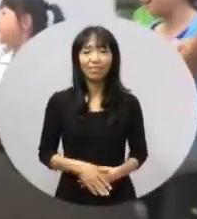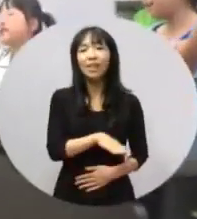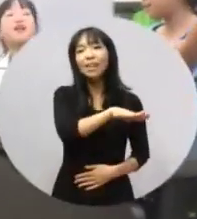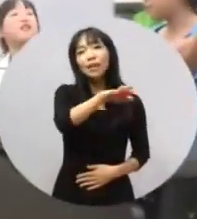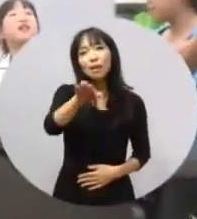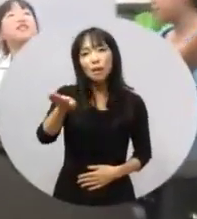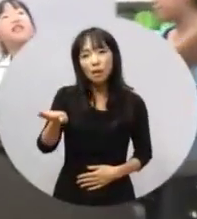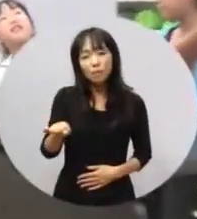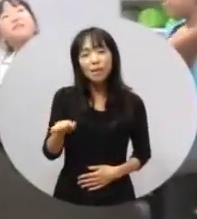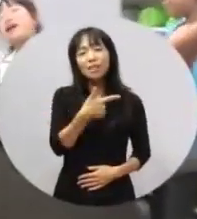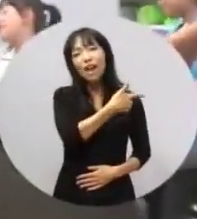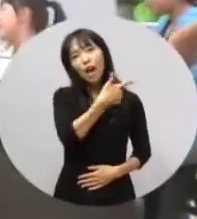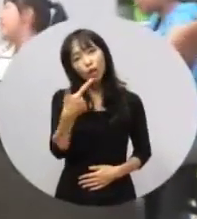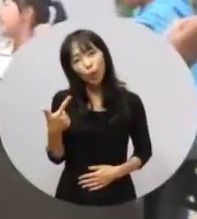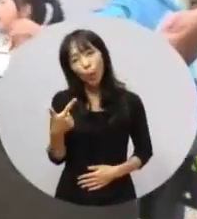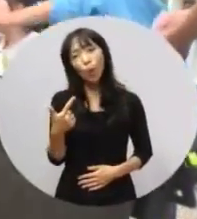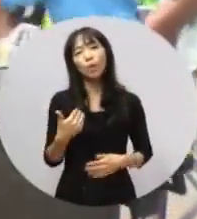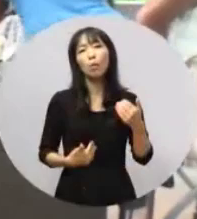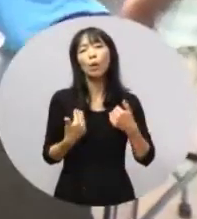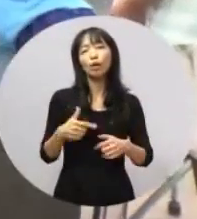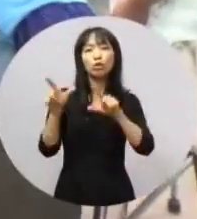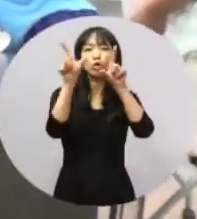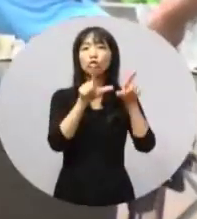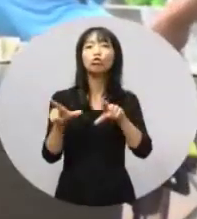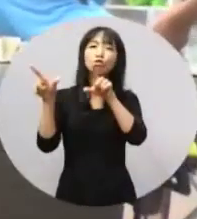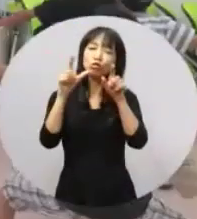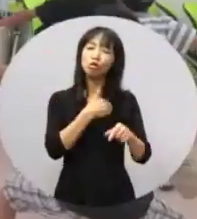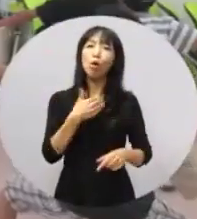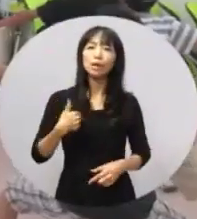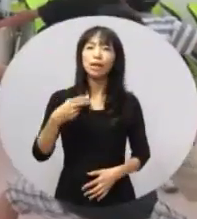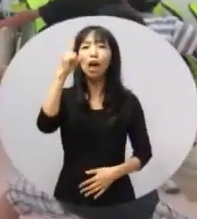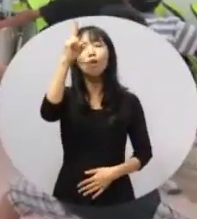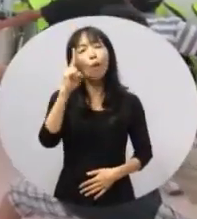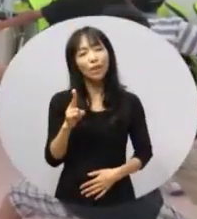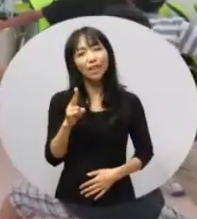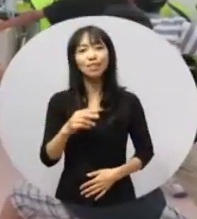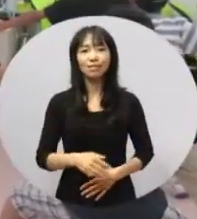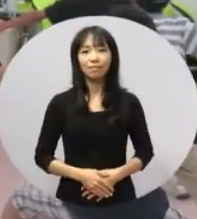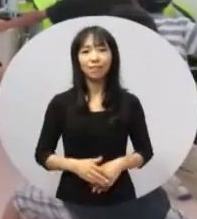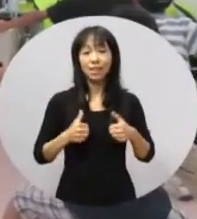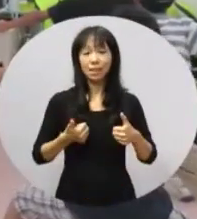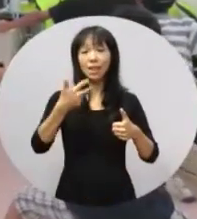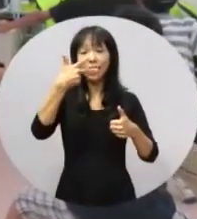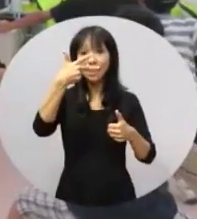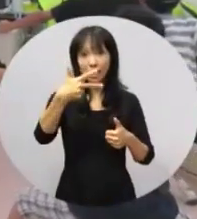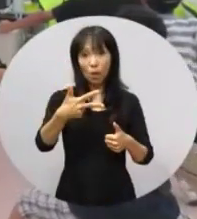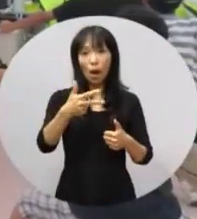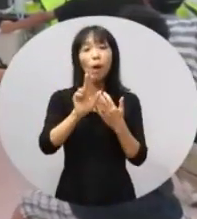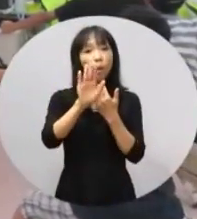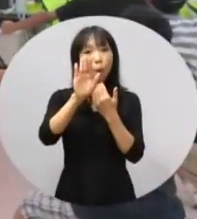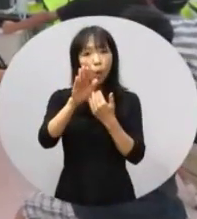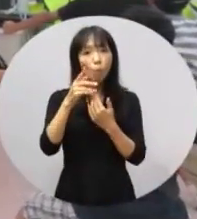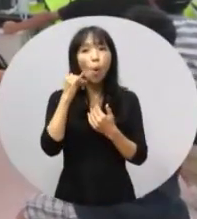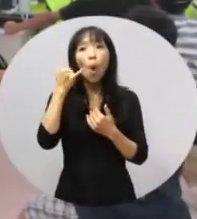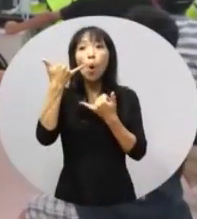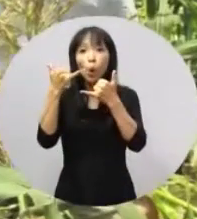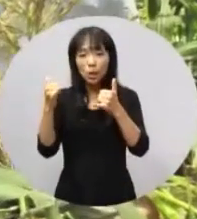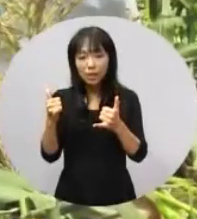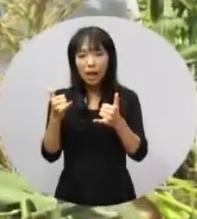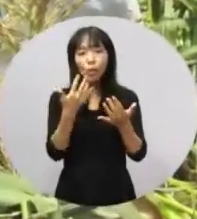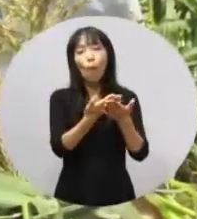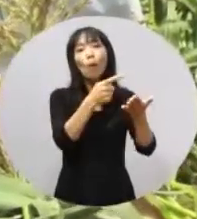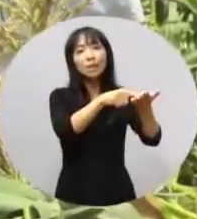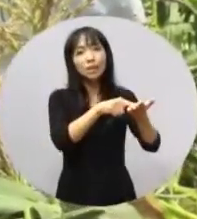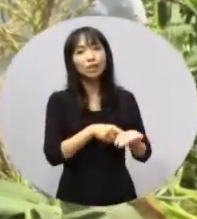みんランとても楽しく過ごせたようですme茅ヶ崎市では今後も保護者のニーズ